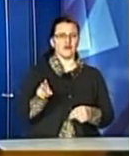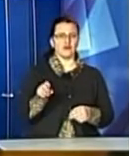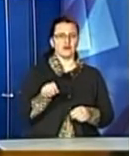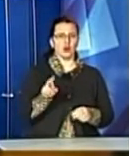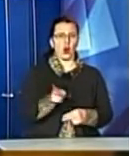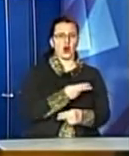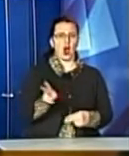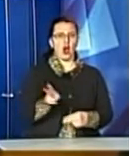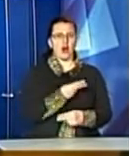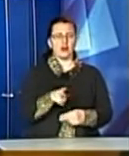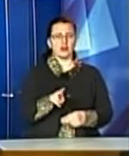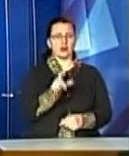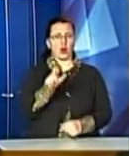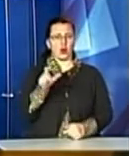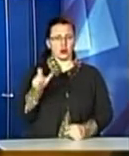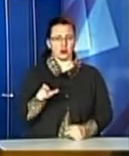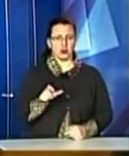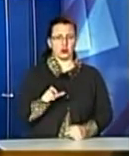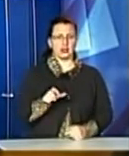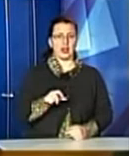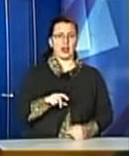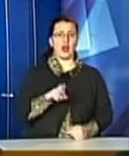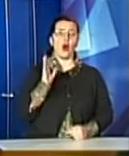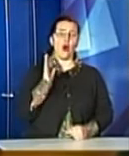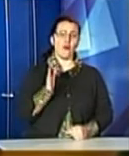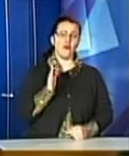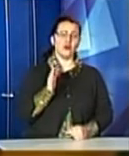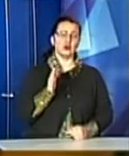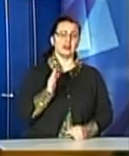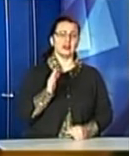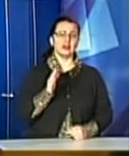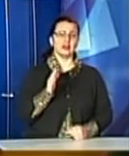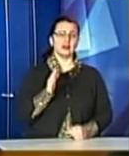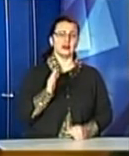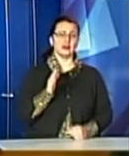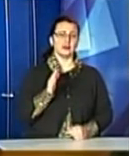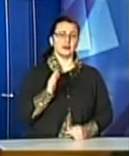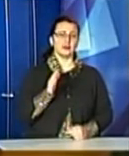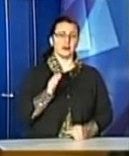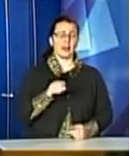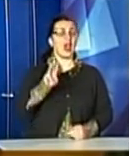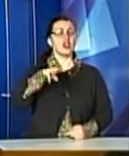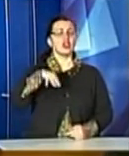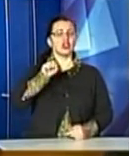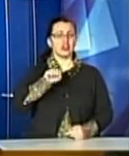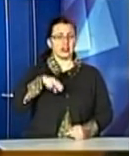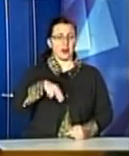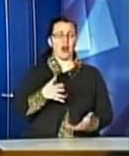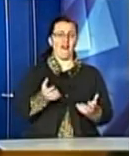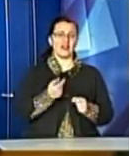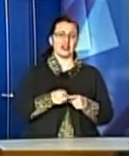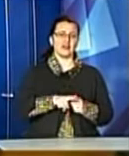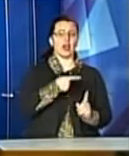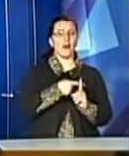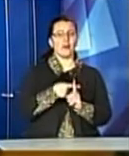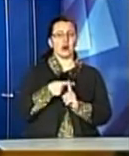я наполягаю на тому, щоб вона була вже по нинішньому рішенню РНБО визначена, тобто бо навіть штаб блокади визнав його позитивним,